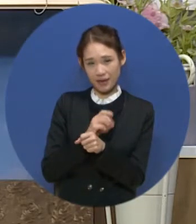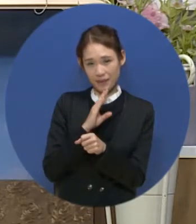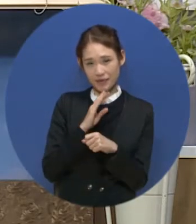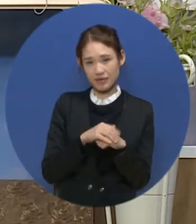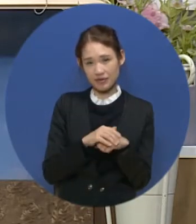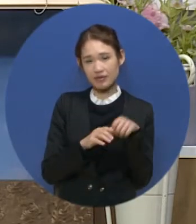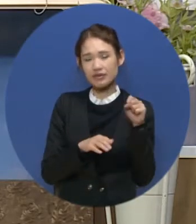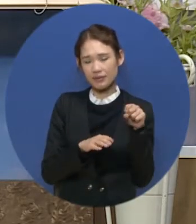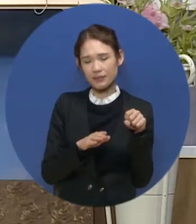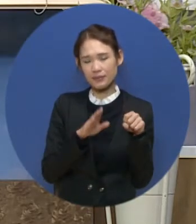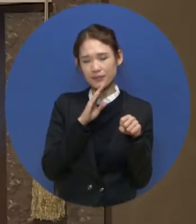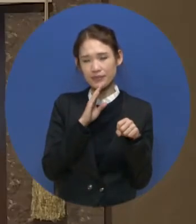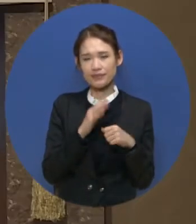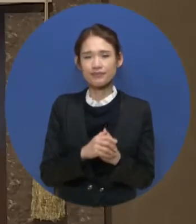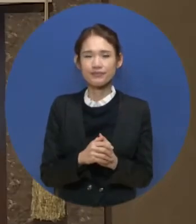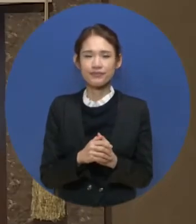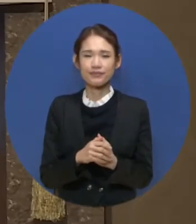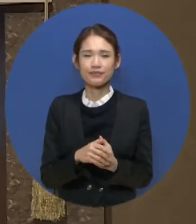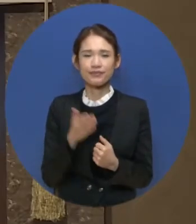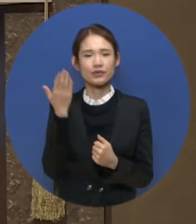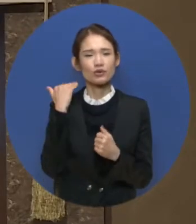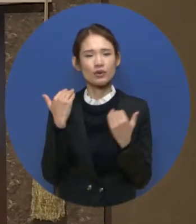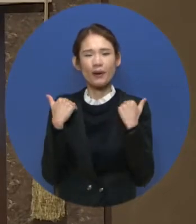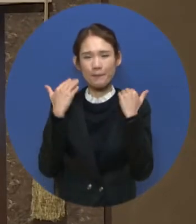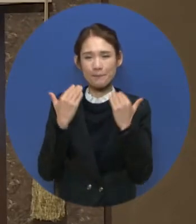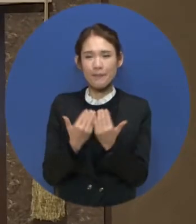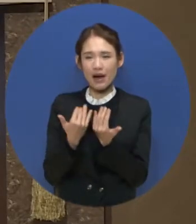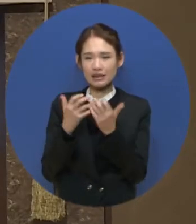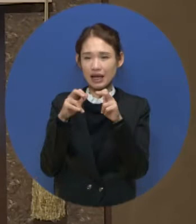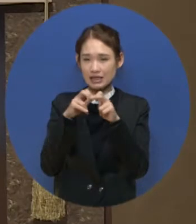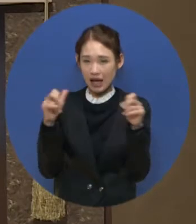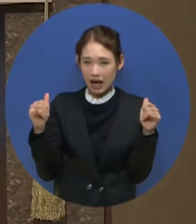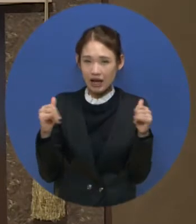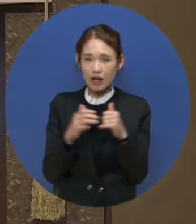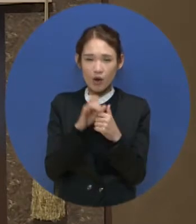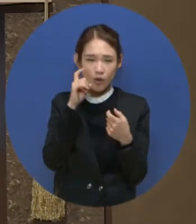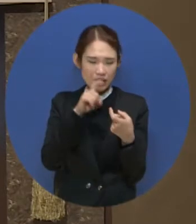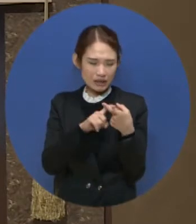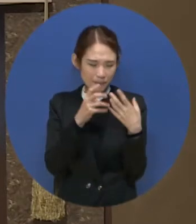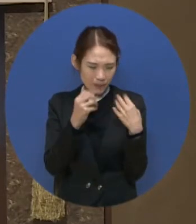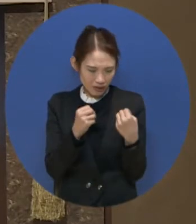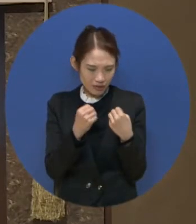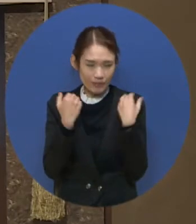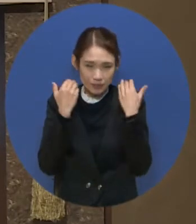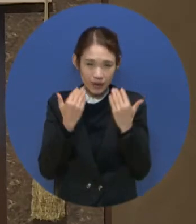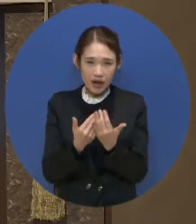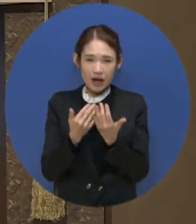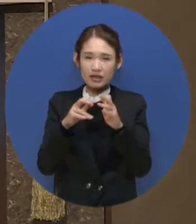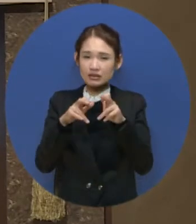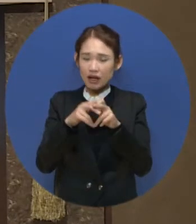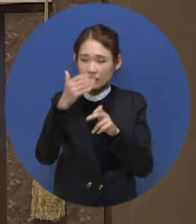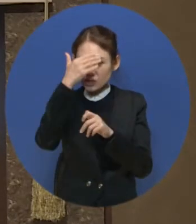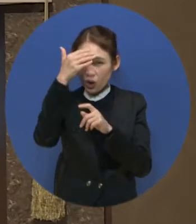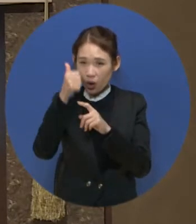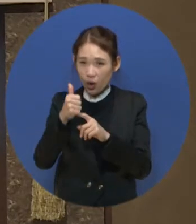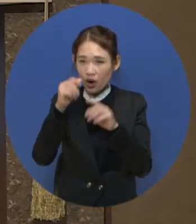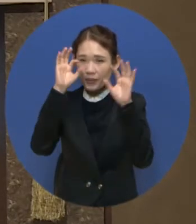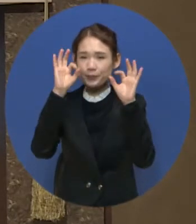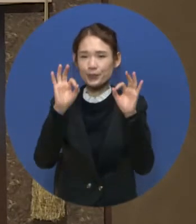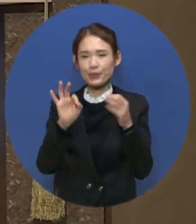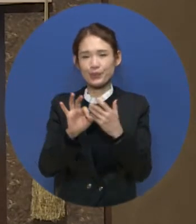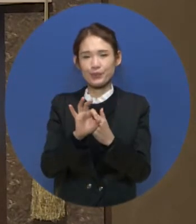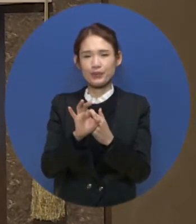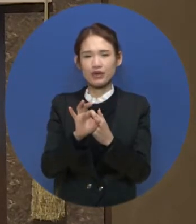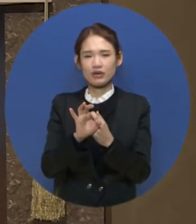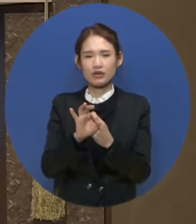건가요? 아, 네. 그런 면이 있습니다. 요즘 발달장애에 대해서 관심이 많은데, 발달장애 청년들이 보면